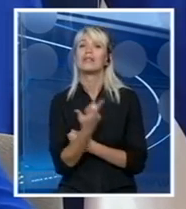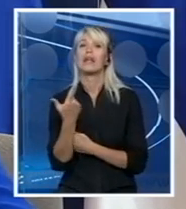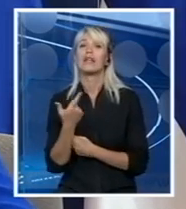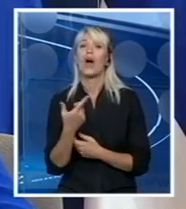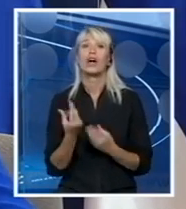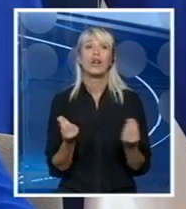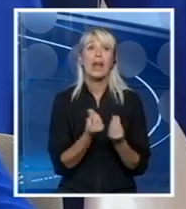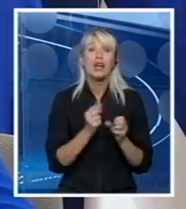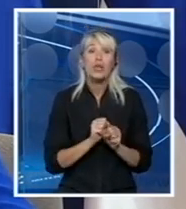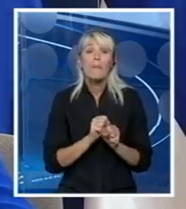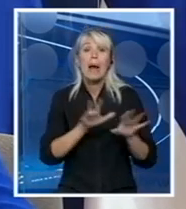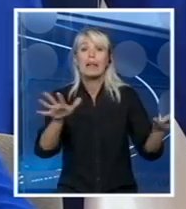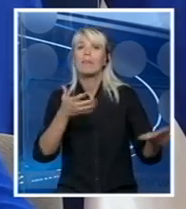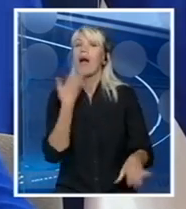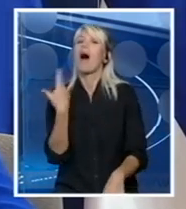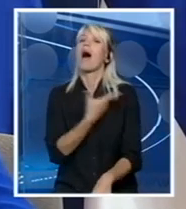nema.